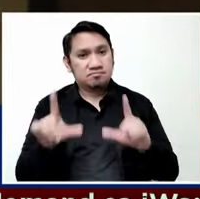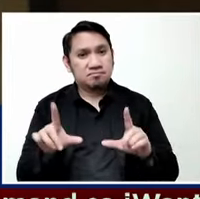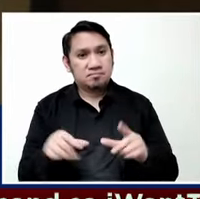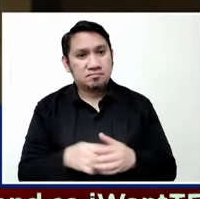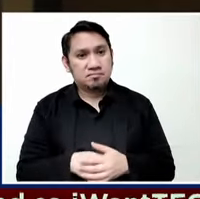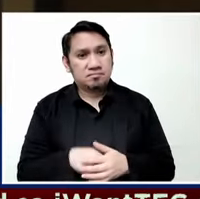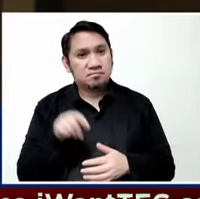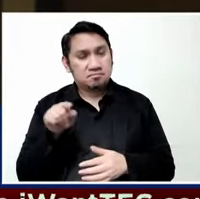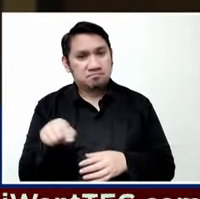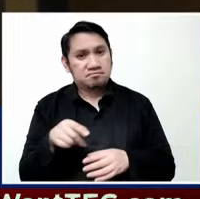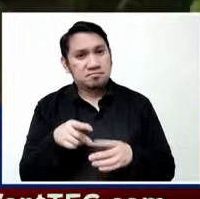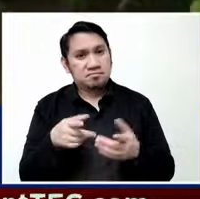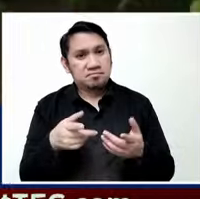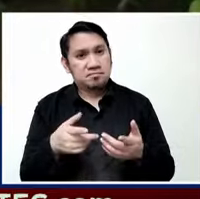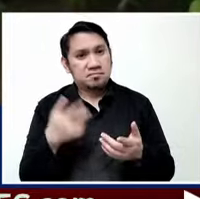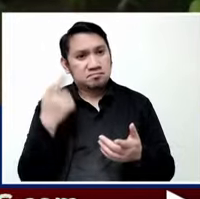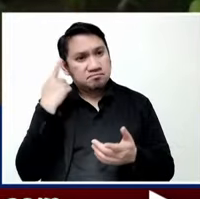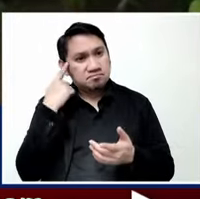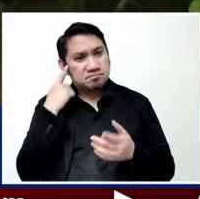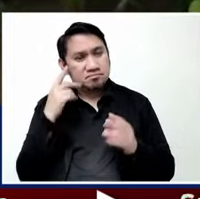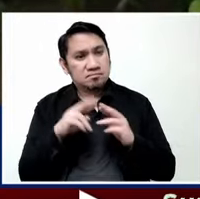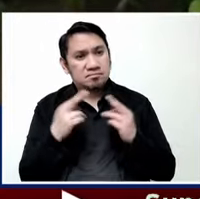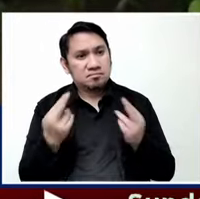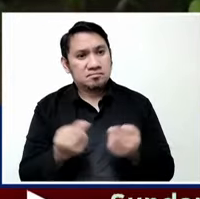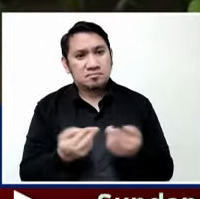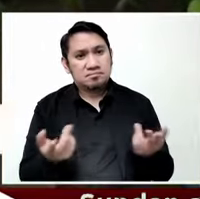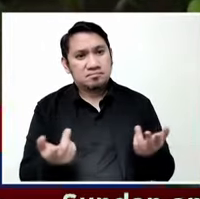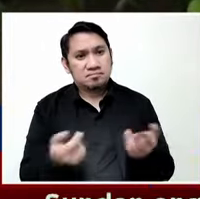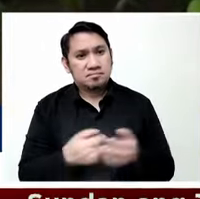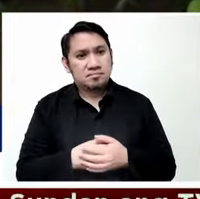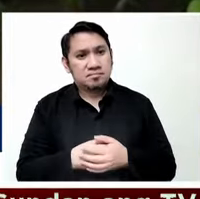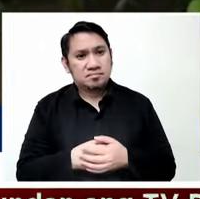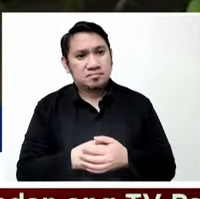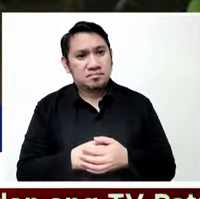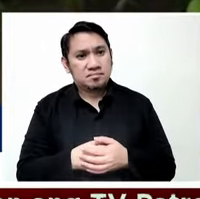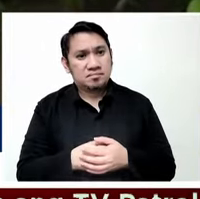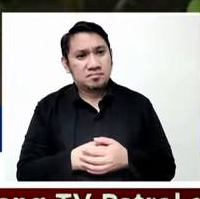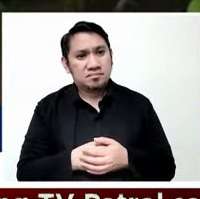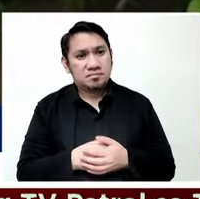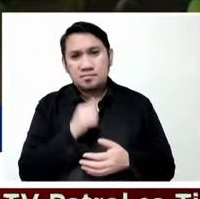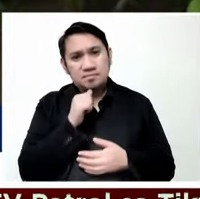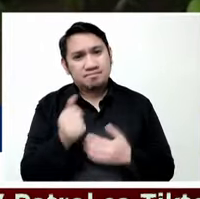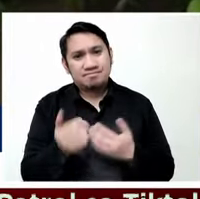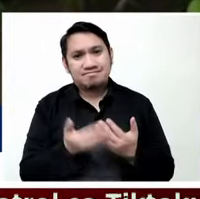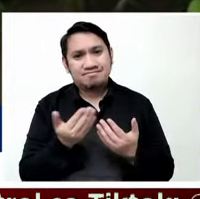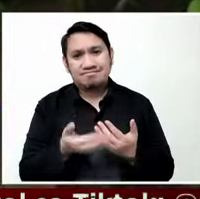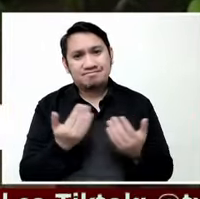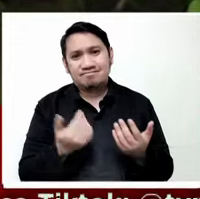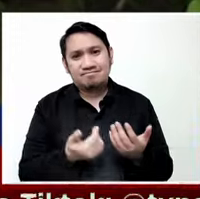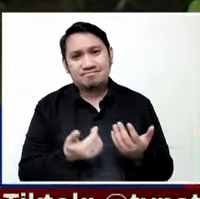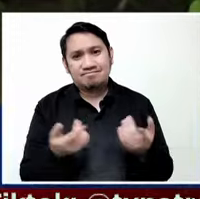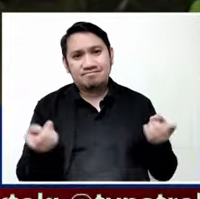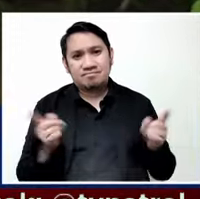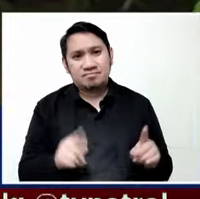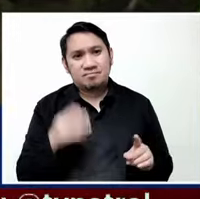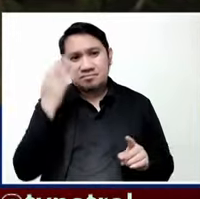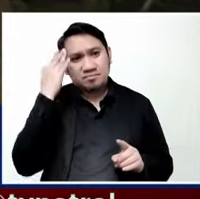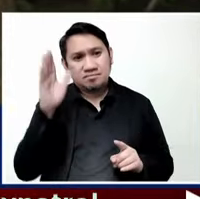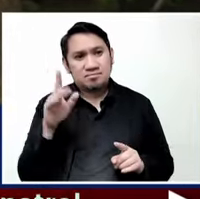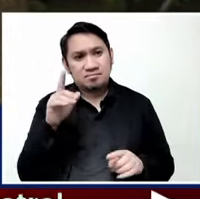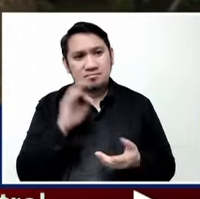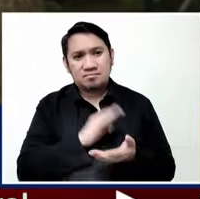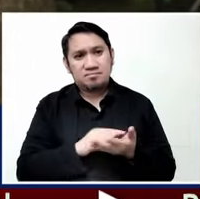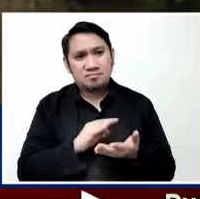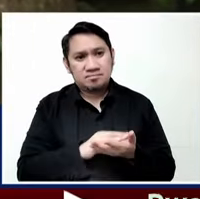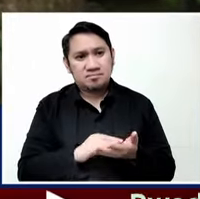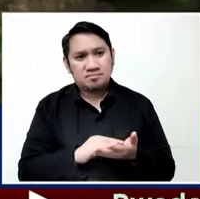nilang itinuring na kaanak. Hindi po ganun talaga, ganun madali sa akin yung nangyayari kaya hindi ko po alam kung patawad ko siya o ano.